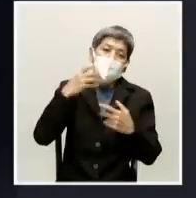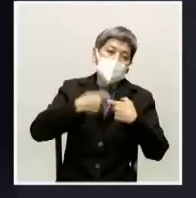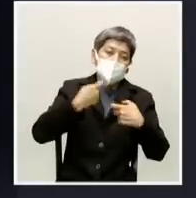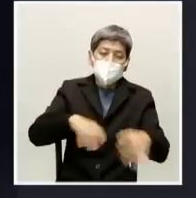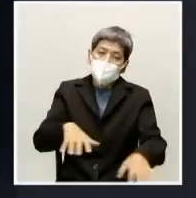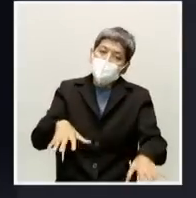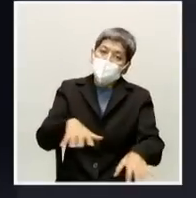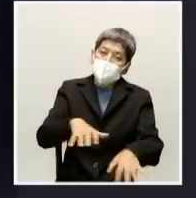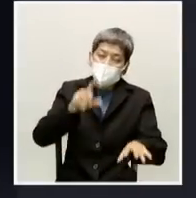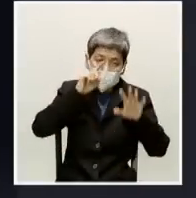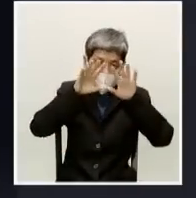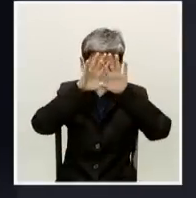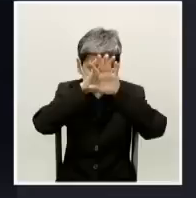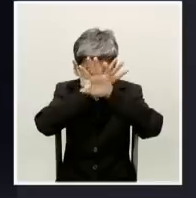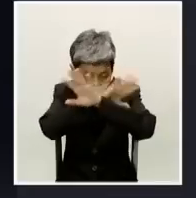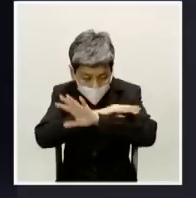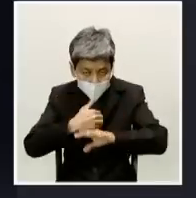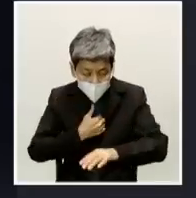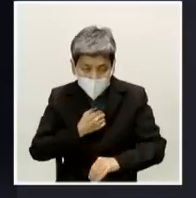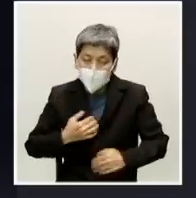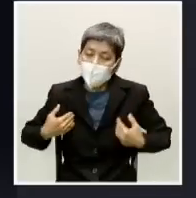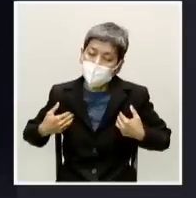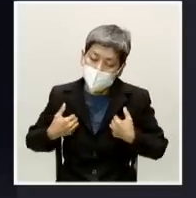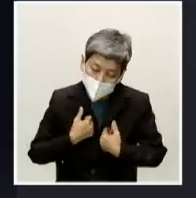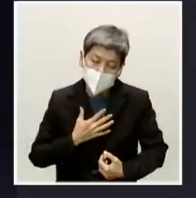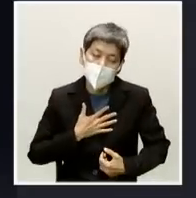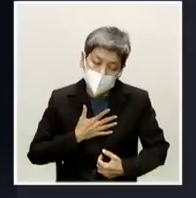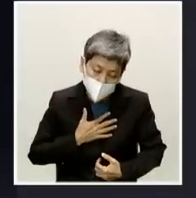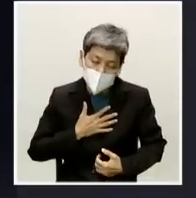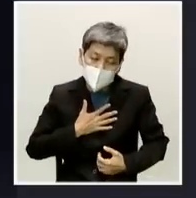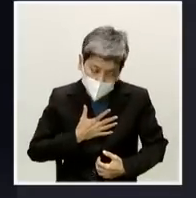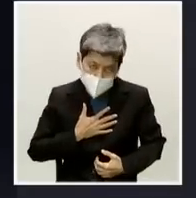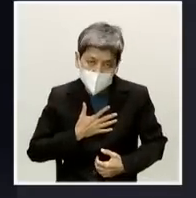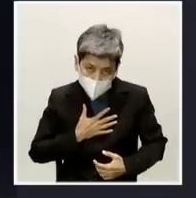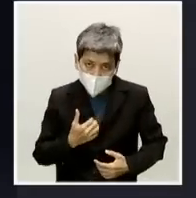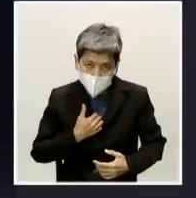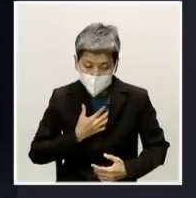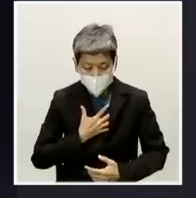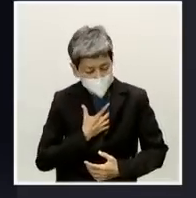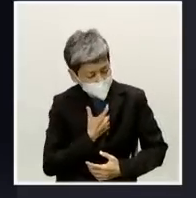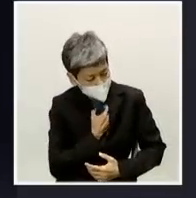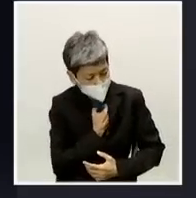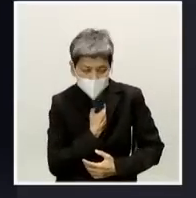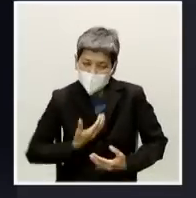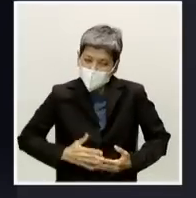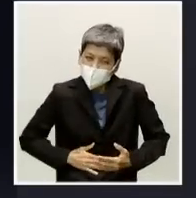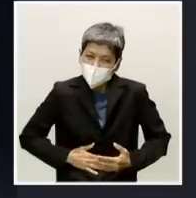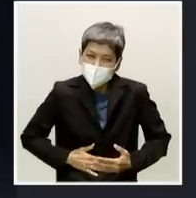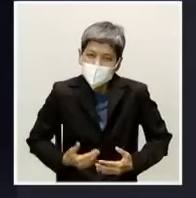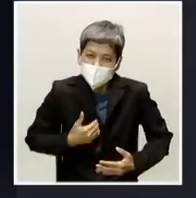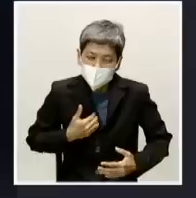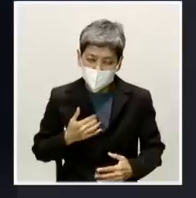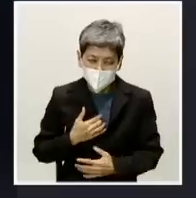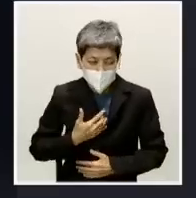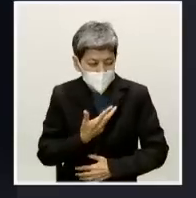ชักตามัวเห็นภาพซ้อนเหนื่อยง่ายหายใจลำบากหรือติดขัดเจ็บแน่นหน้าอกปวดท้องหรือปวดห